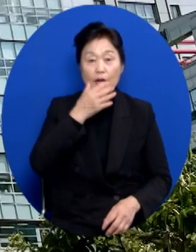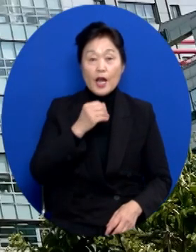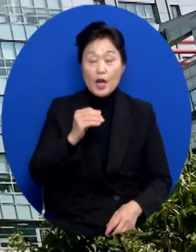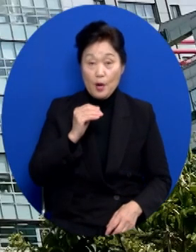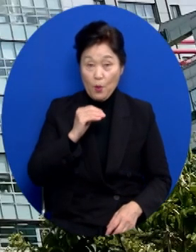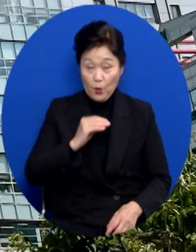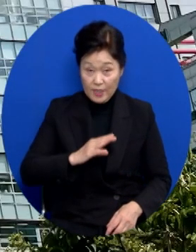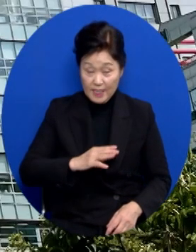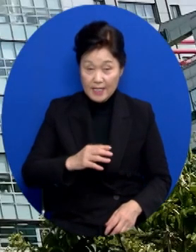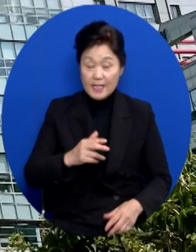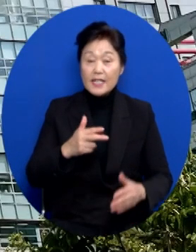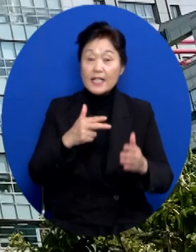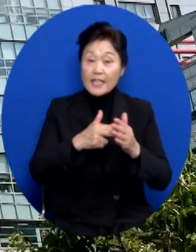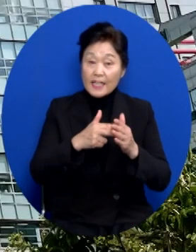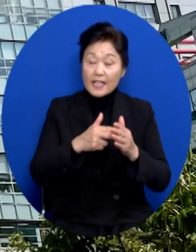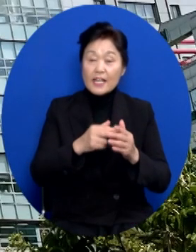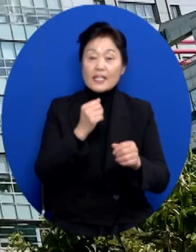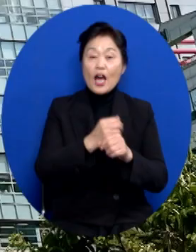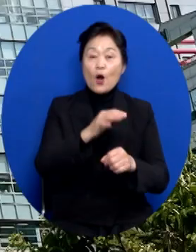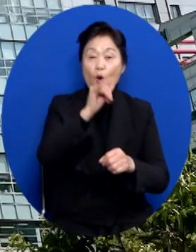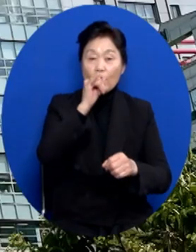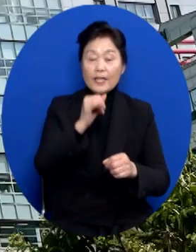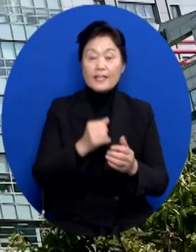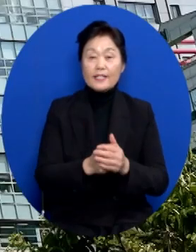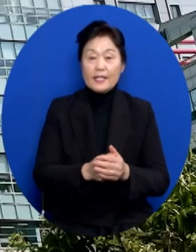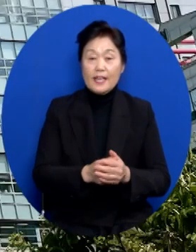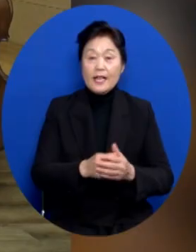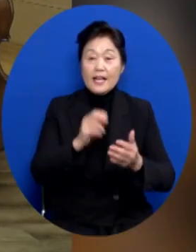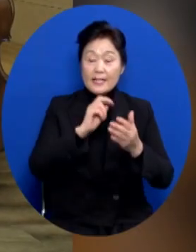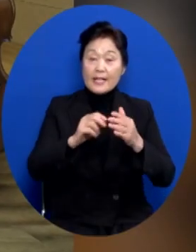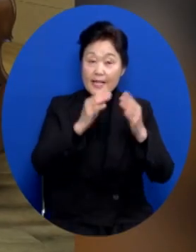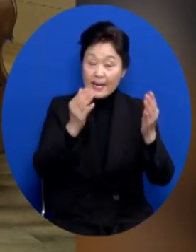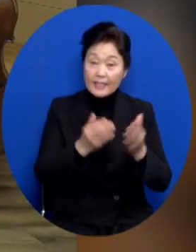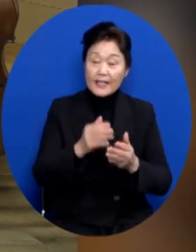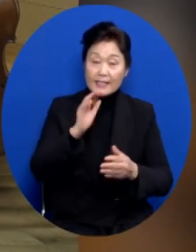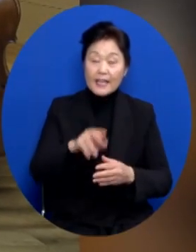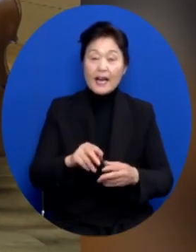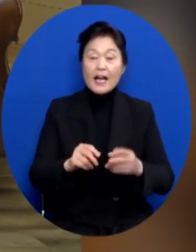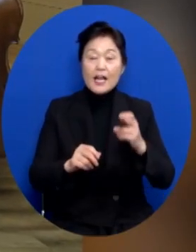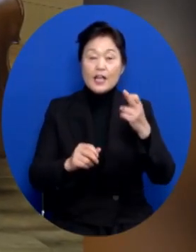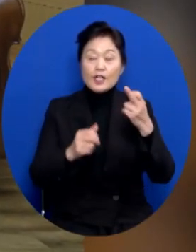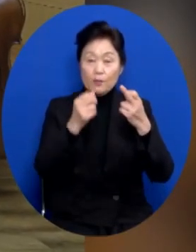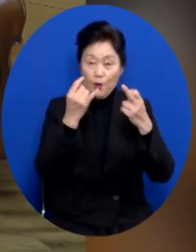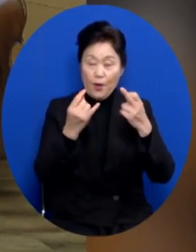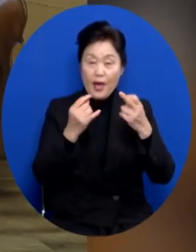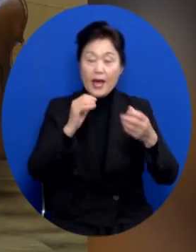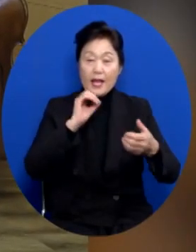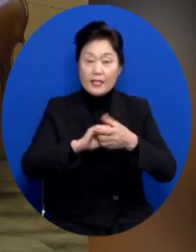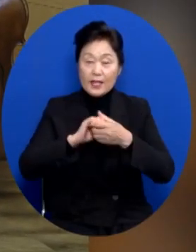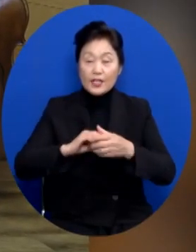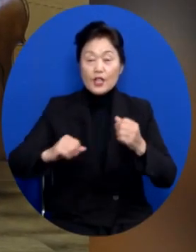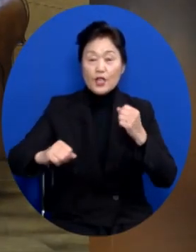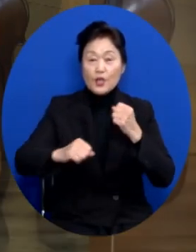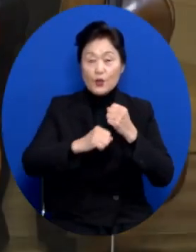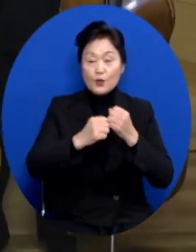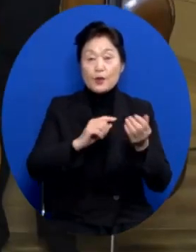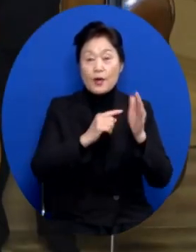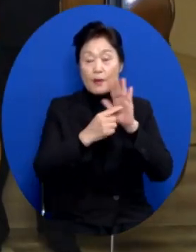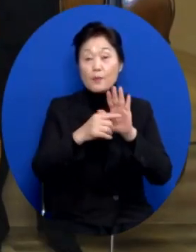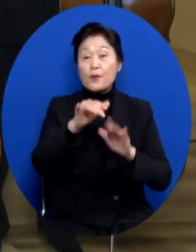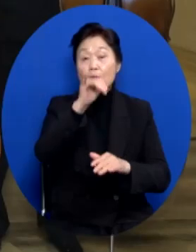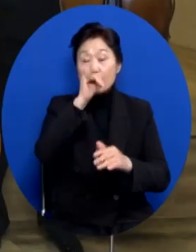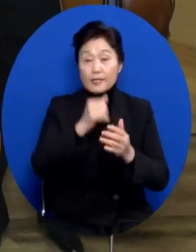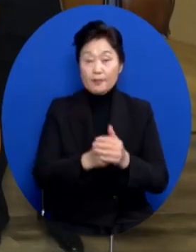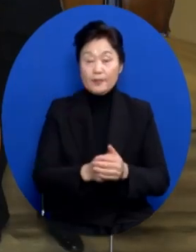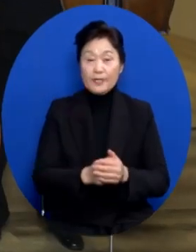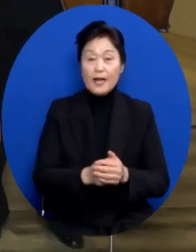미랄복지재단이 운영하는 미랄 첼로 앙상블 날개가 오는 12일 제12회 정기연주회를 개최합니다. 이번